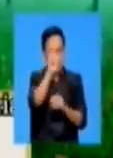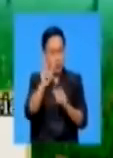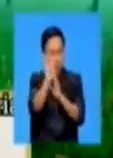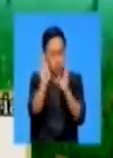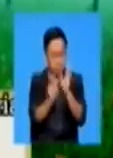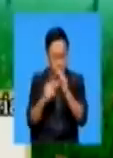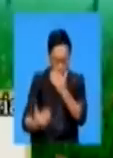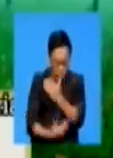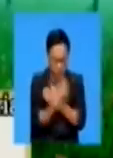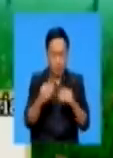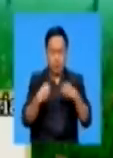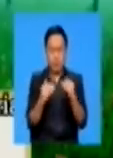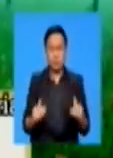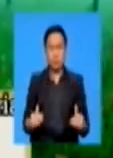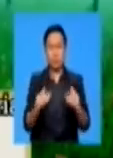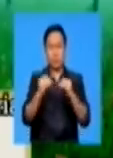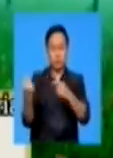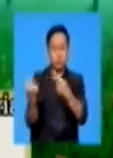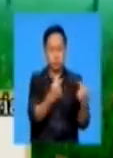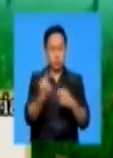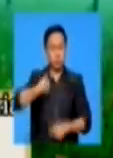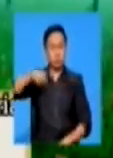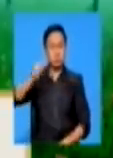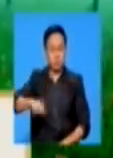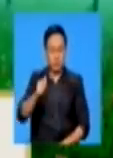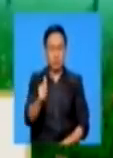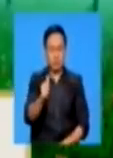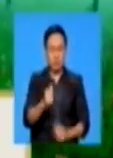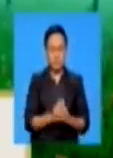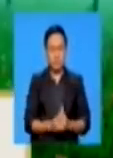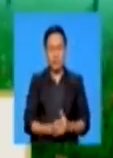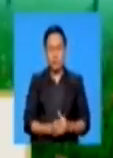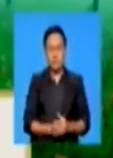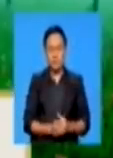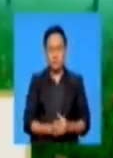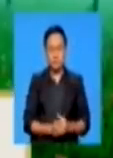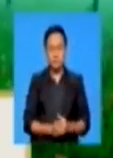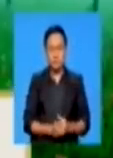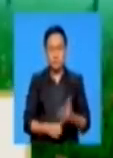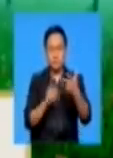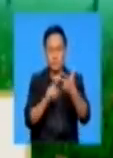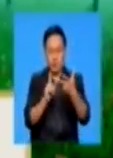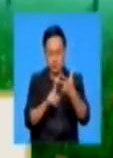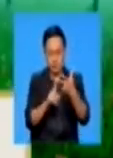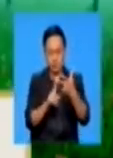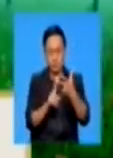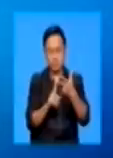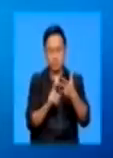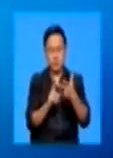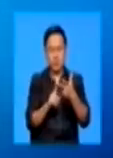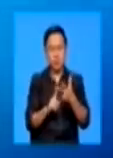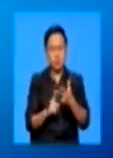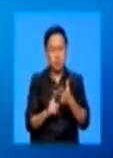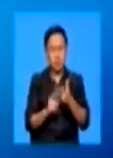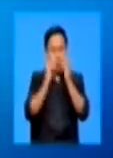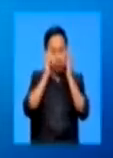ให้โอกาสทุกคนนะก็ฝากให้ทำความเข้าใจด้วยนะครับเรื่องต่อไปผมคิดว่าจำเป็นนะต้องให้คนไ